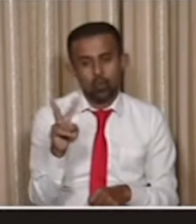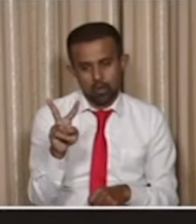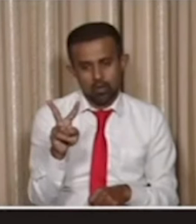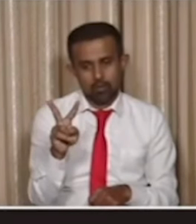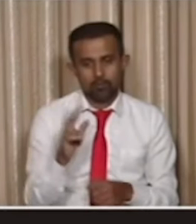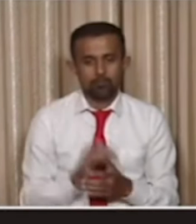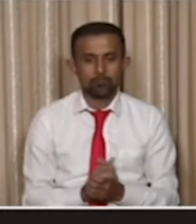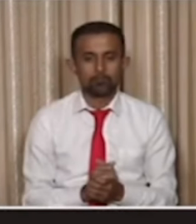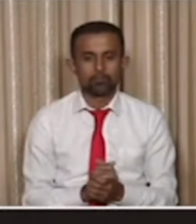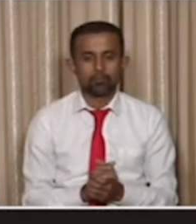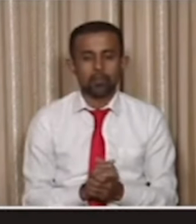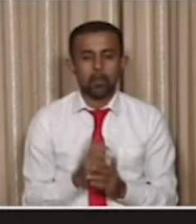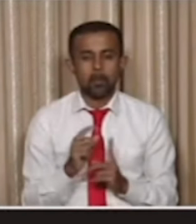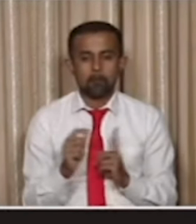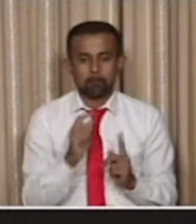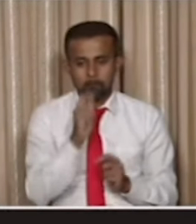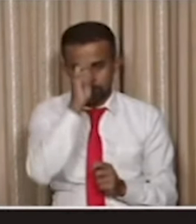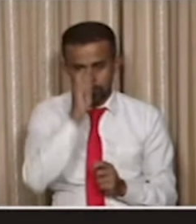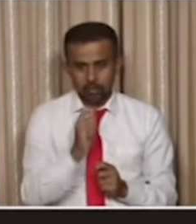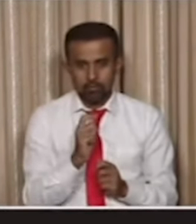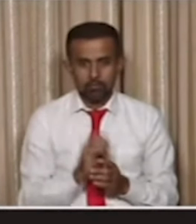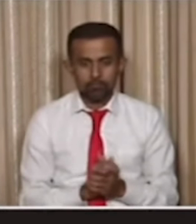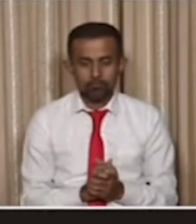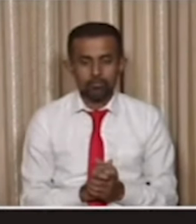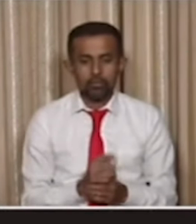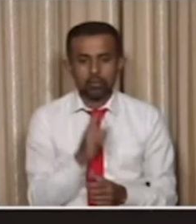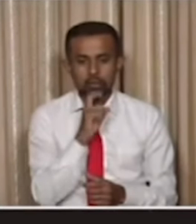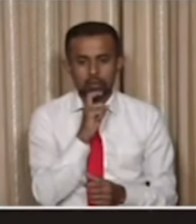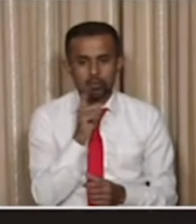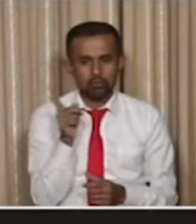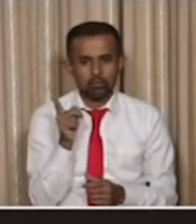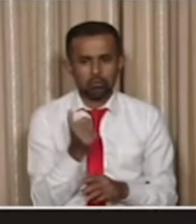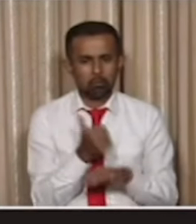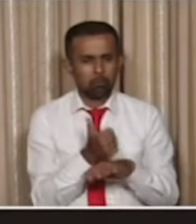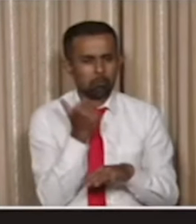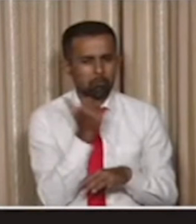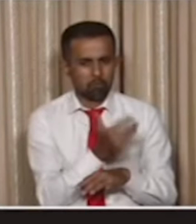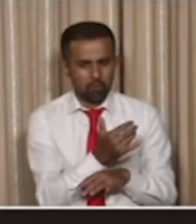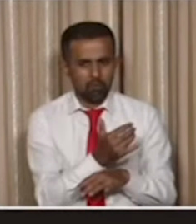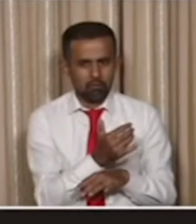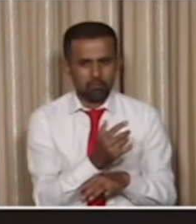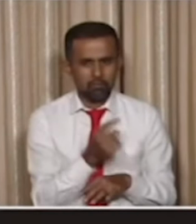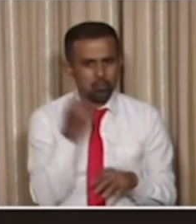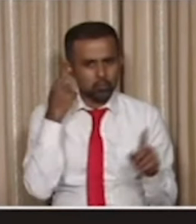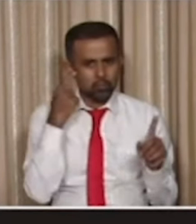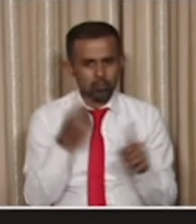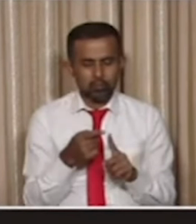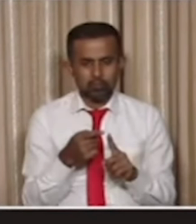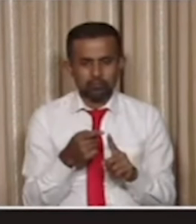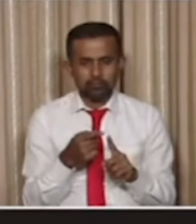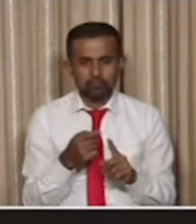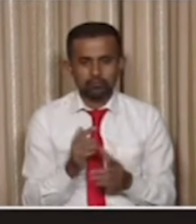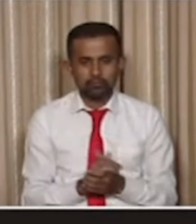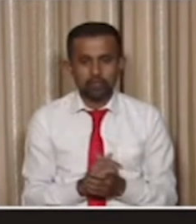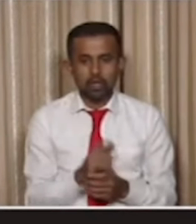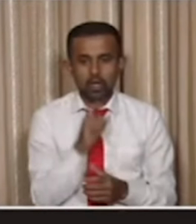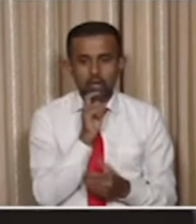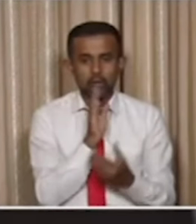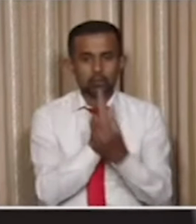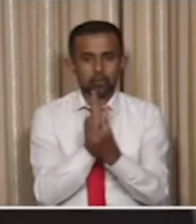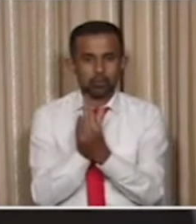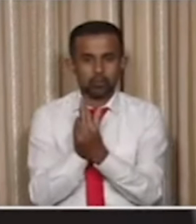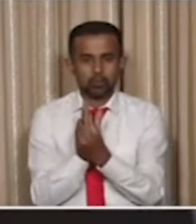කරු මුලාසනාරූඪ මන්ත්‍රීතුමනි අධිකරණයට අපහාස කිරීම පිළිබඳ නඩු